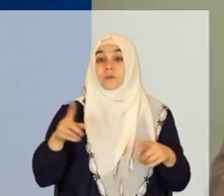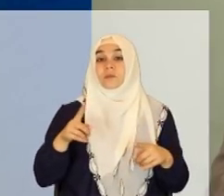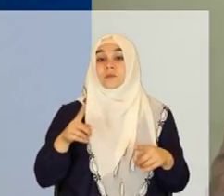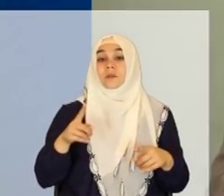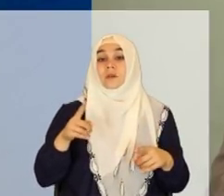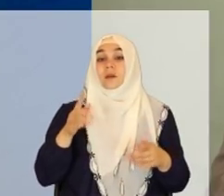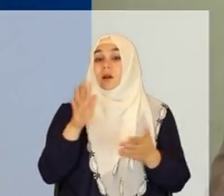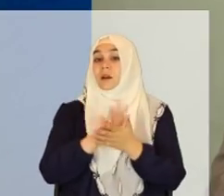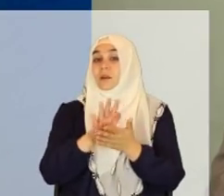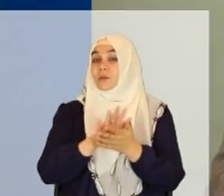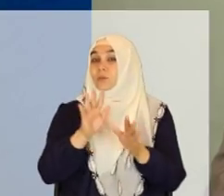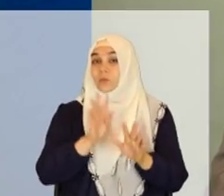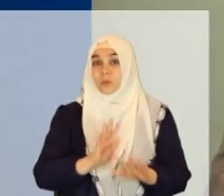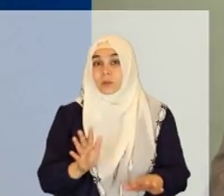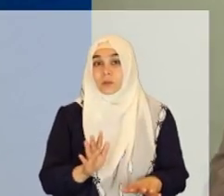harom bo'lmaydi.